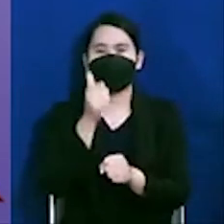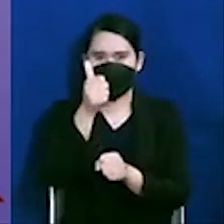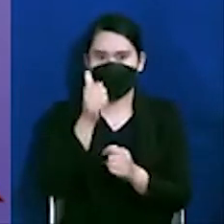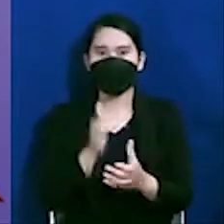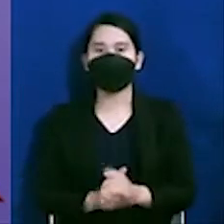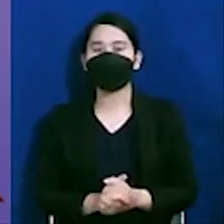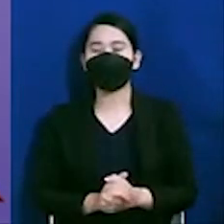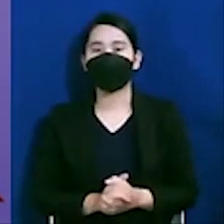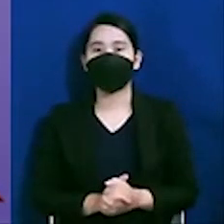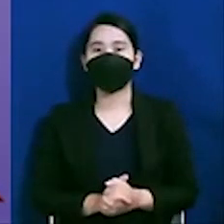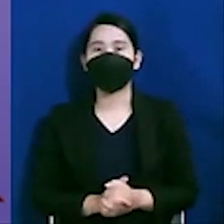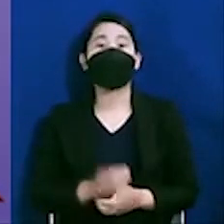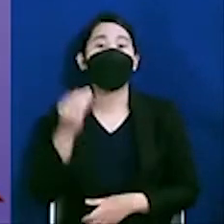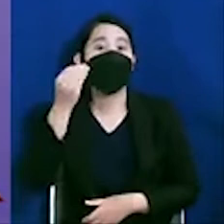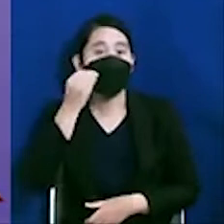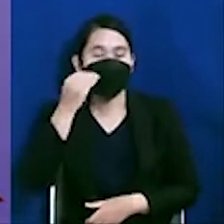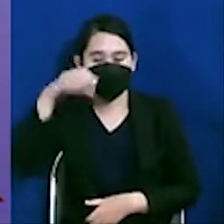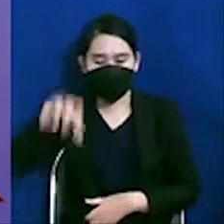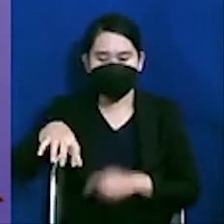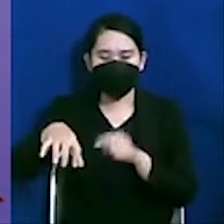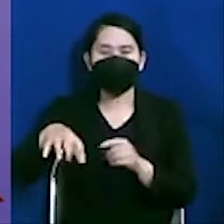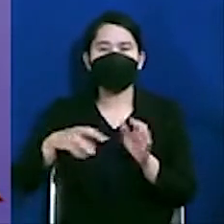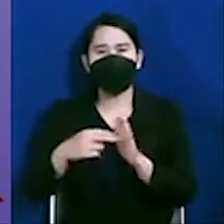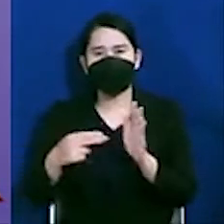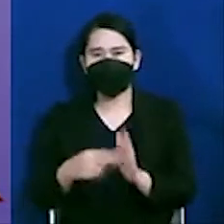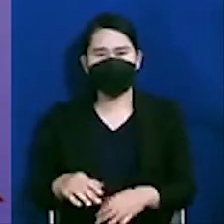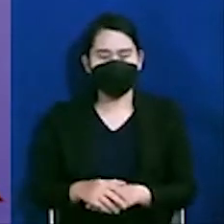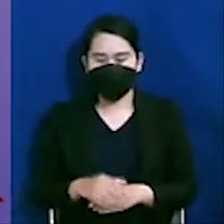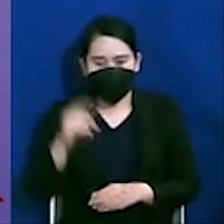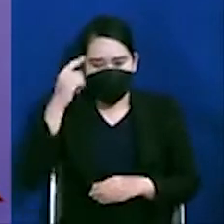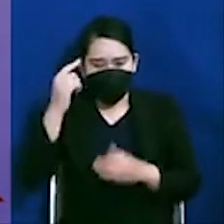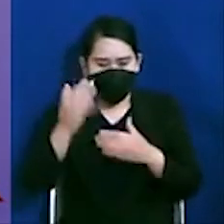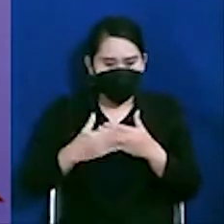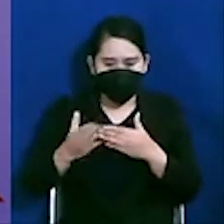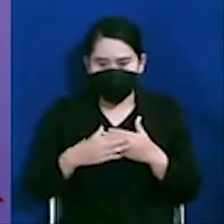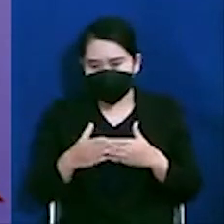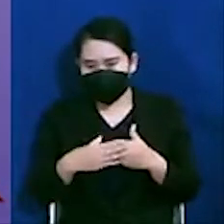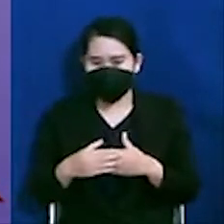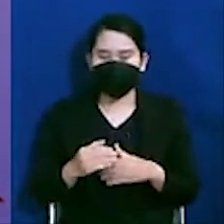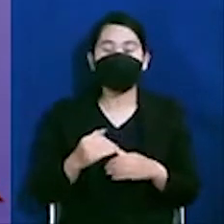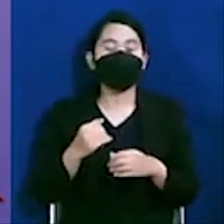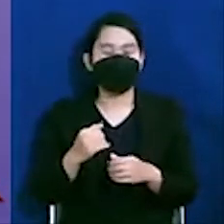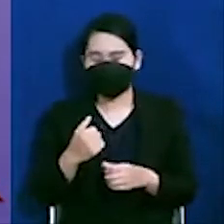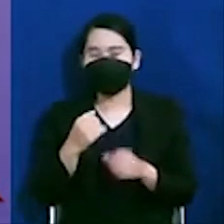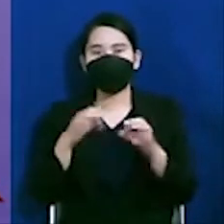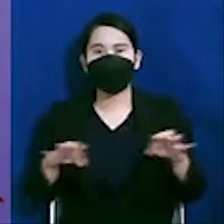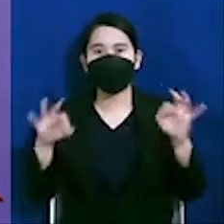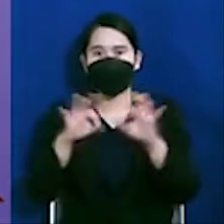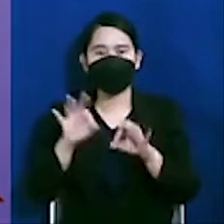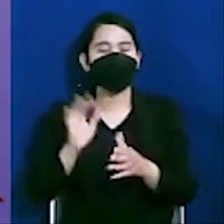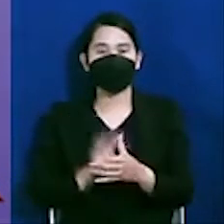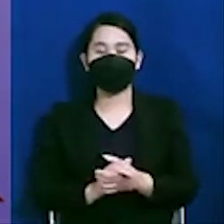แน่นอนหัวไป Stationเนี่ยต้องการวินัยที่สูงและความร่วมมือของตัวเองนะครับเป็นอย่างมากนะครับแต่ว่า